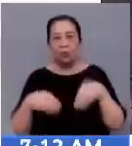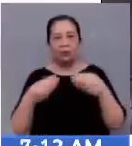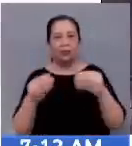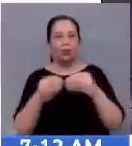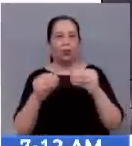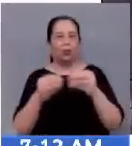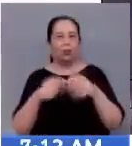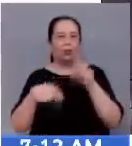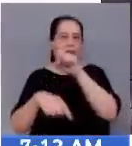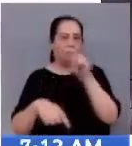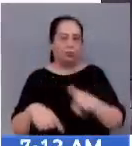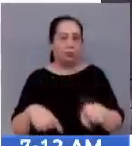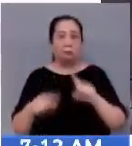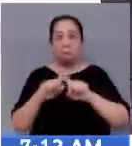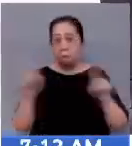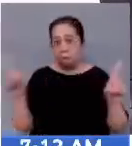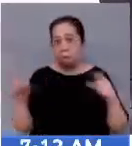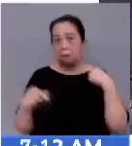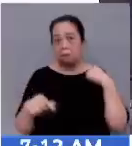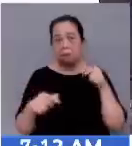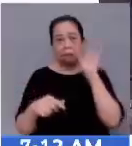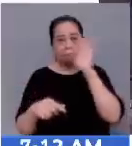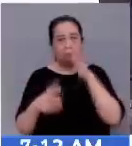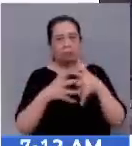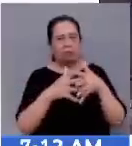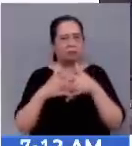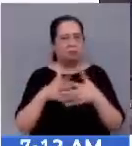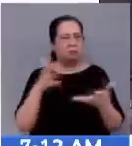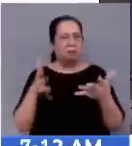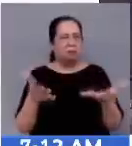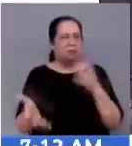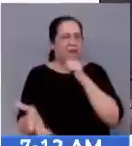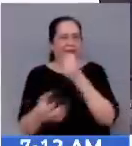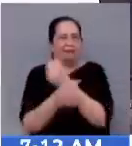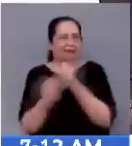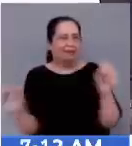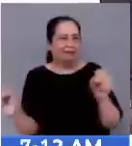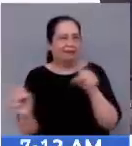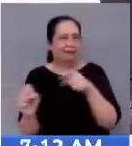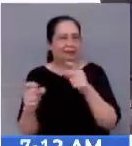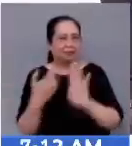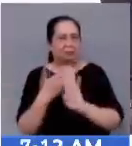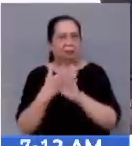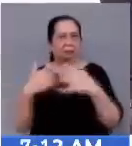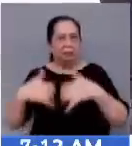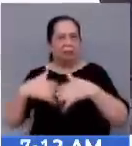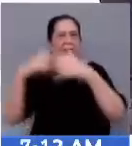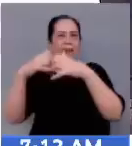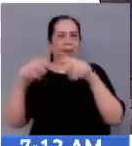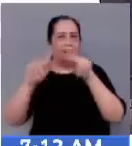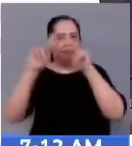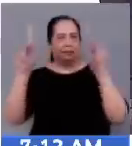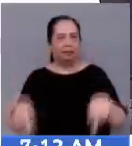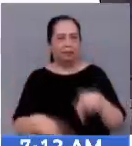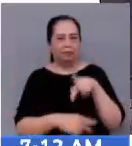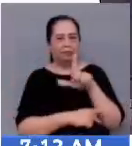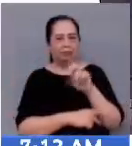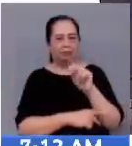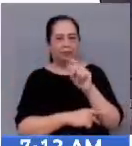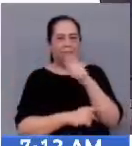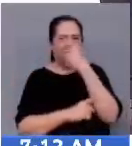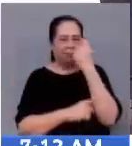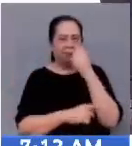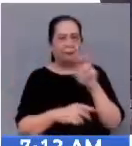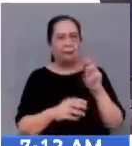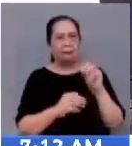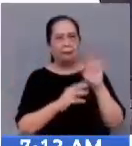Filipino-American geologist ang nagsabing posibleng hindi ligtas ang gagawing rehabilitasyon sa planta dahil daw sa Mount Natib na isang